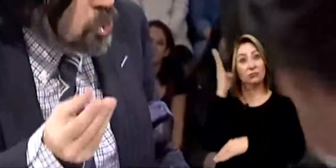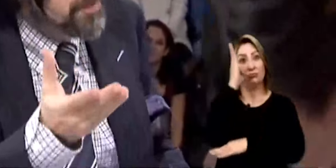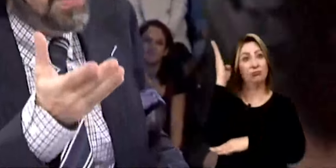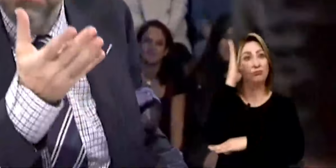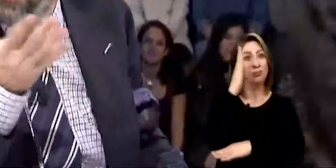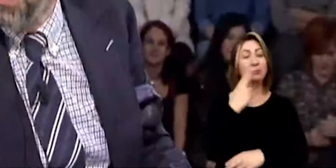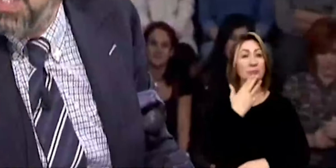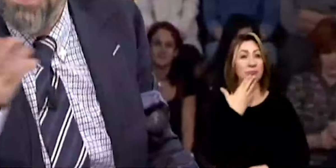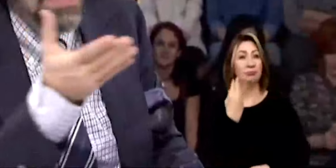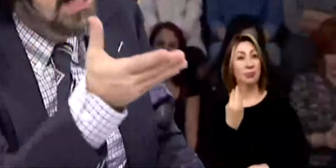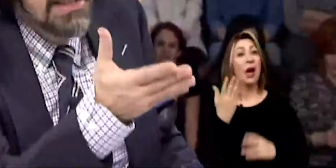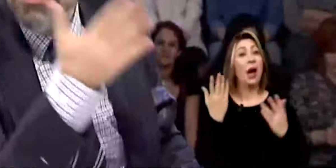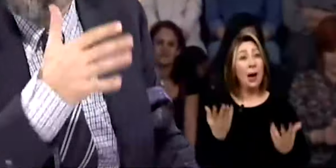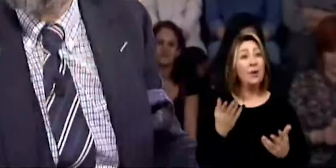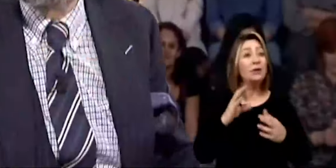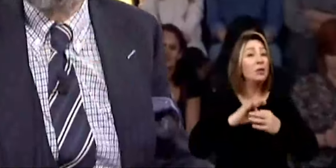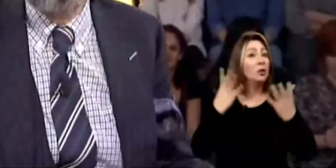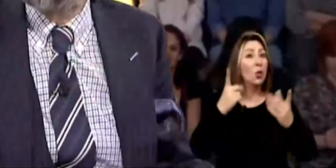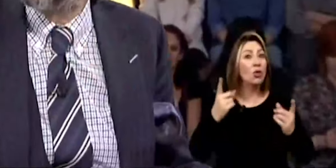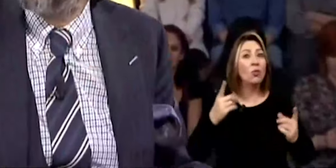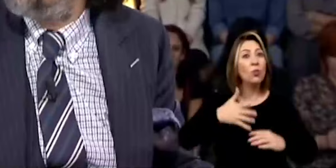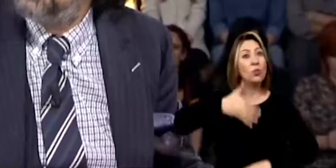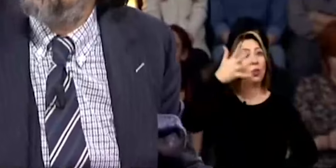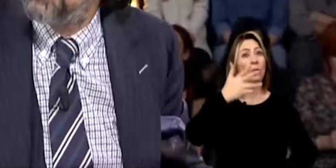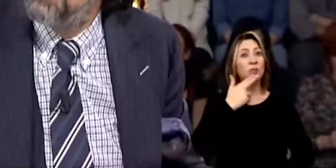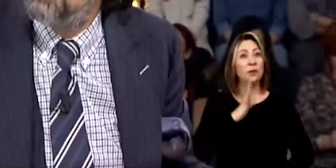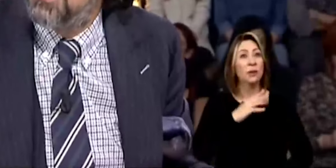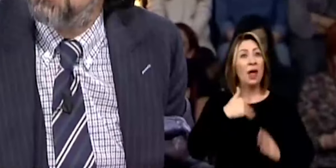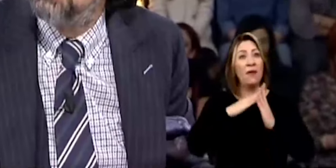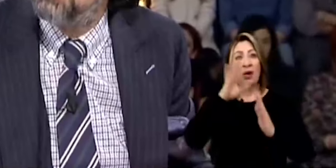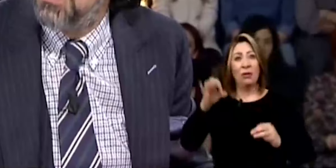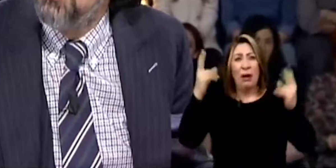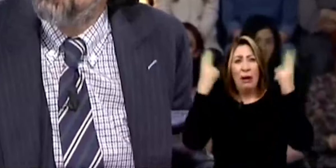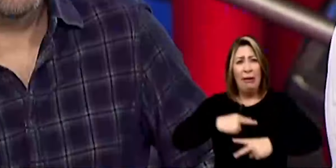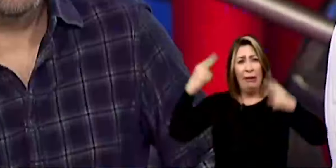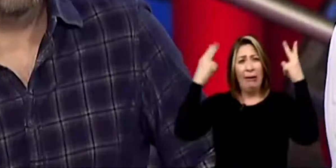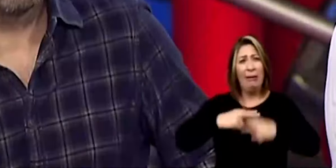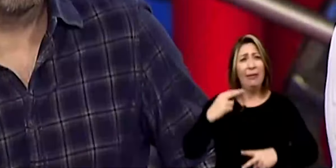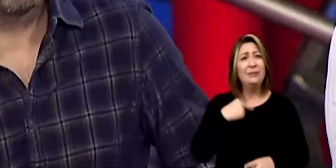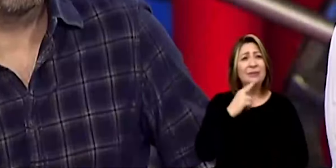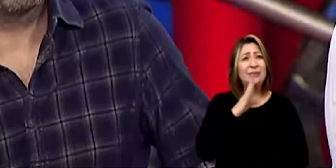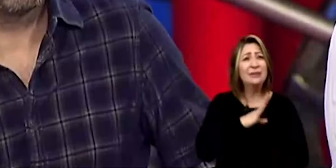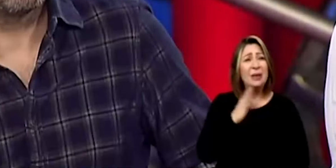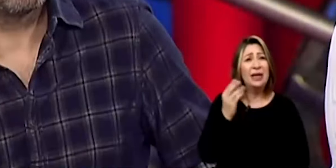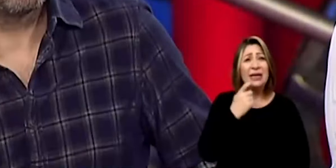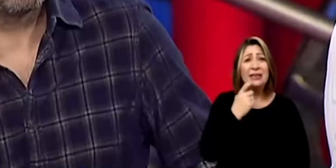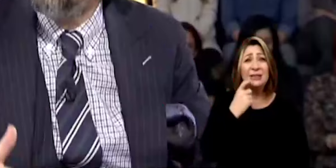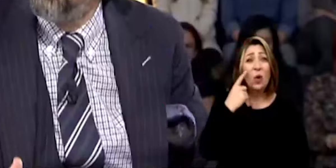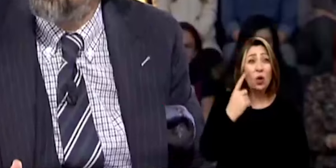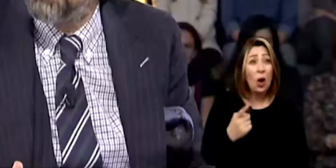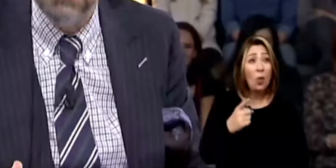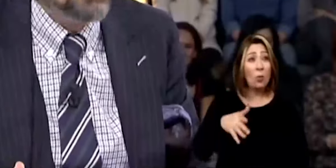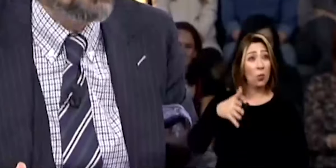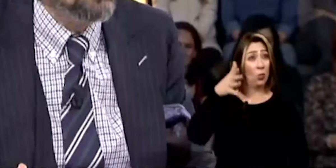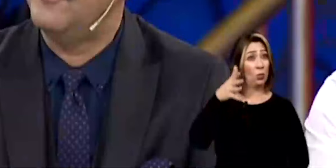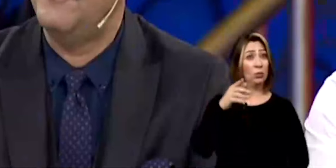boylu çok hoş bir hanım. Ama nasıl o kadar büyük kızları var? Vallahi biz eve gittik ağladık ya. Ki bizimkisi yaşıtlarına göre abi, bunlar